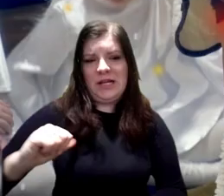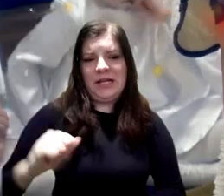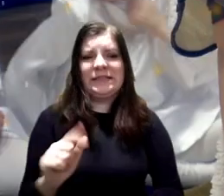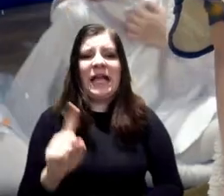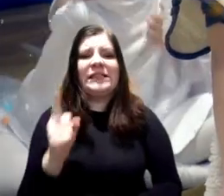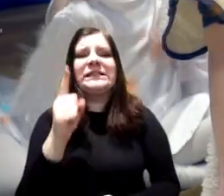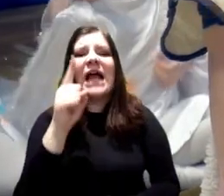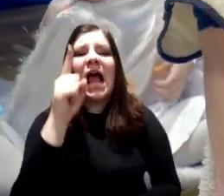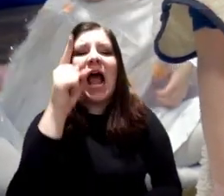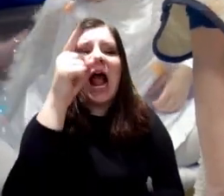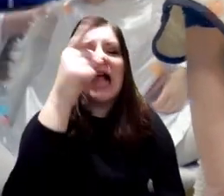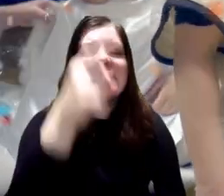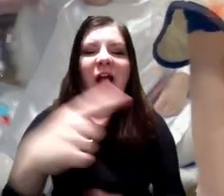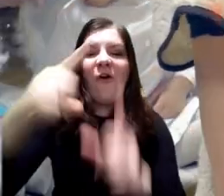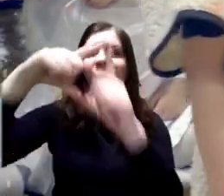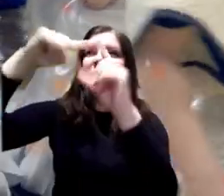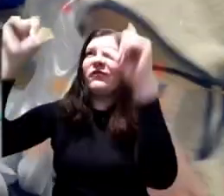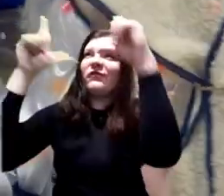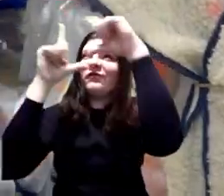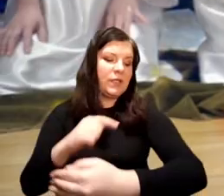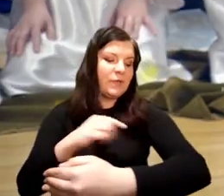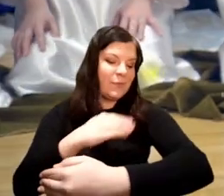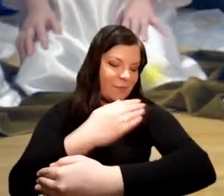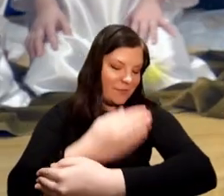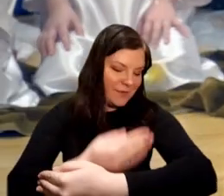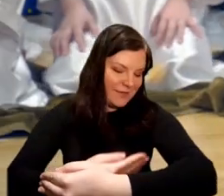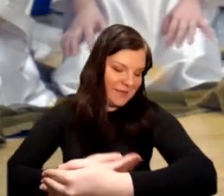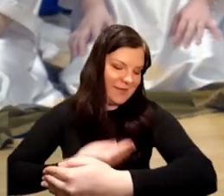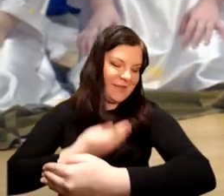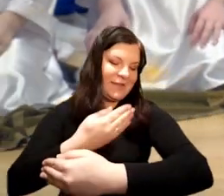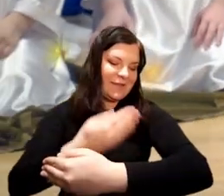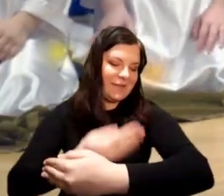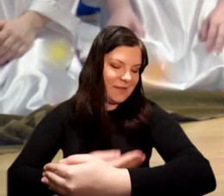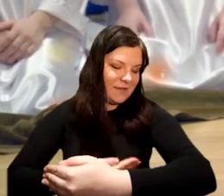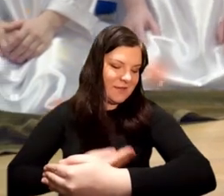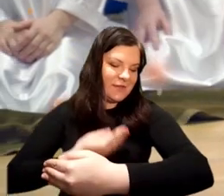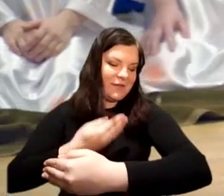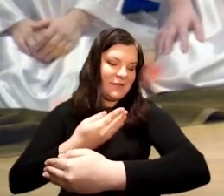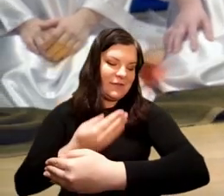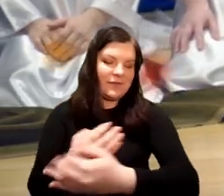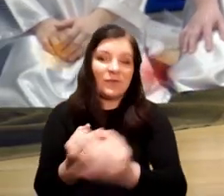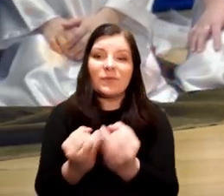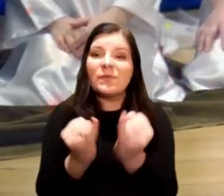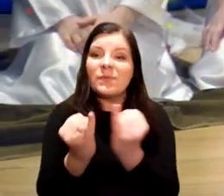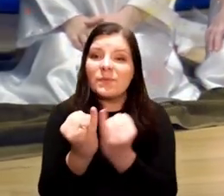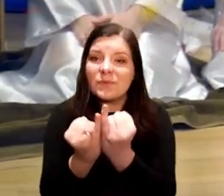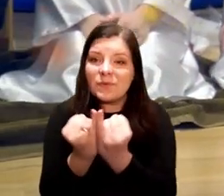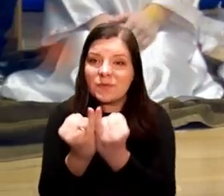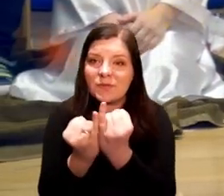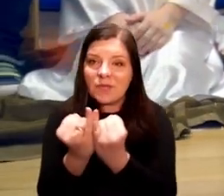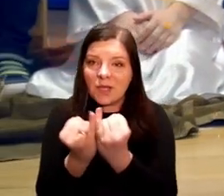podołaliśmy na tyle, ile oczywiście potrafiliśmy w tym trudnym dla nas czasie, ale cieszę się, bo też było wiele chorób, wiele różnego rodzaju takich sytuacji trudnych dla nas.